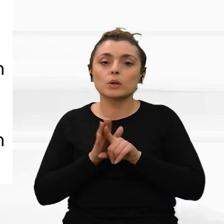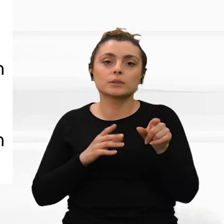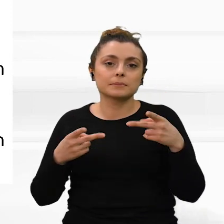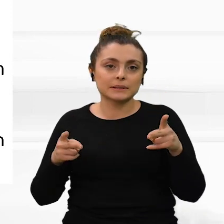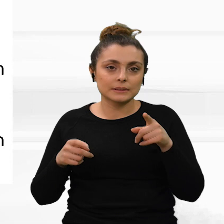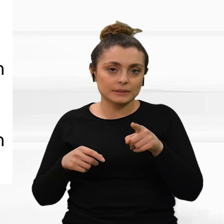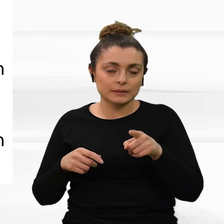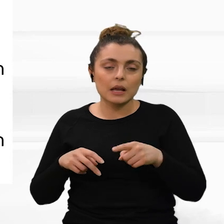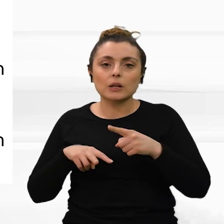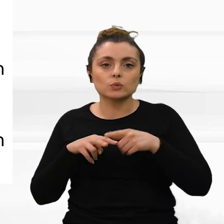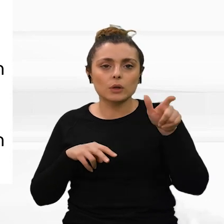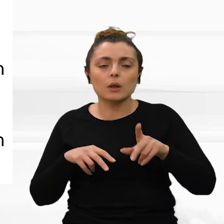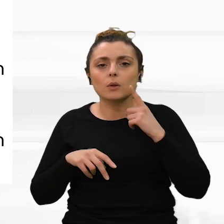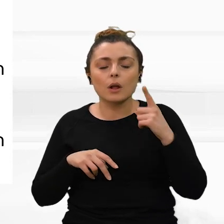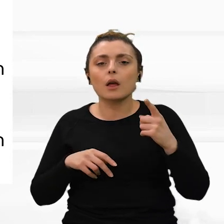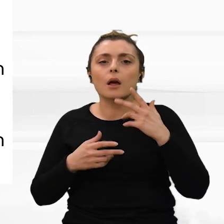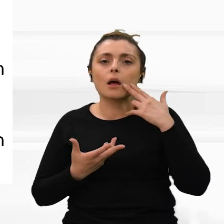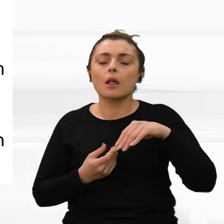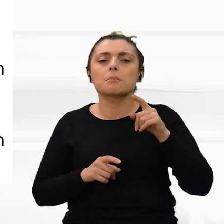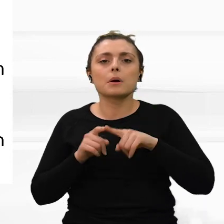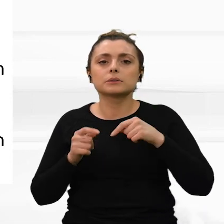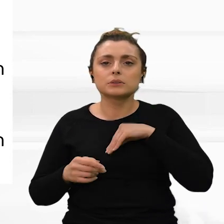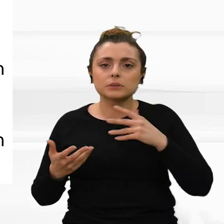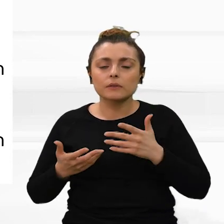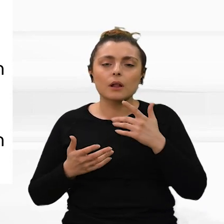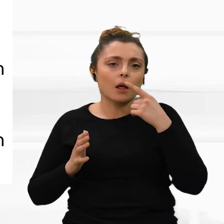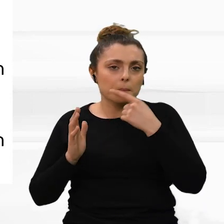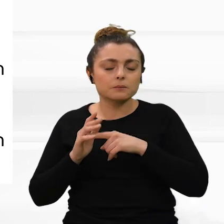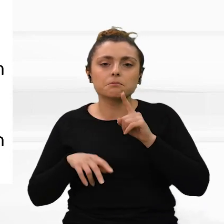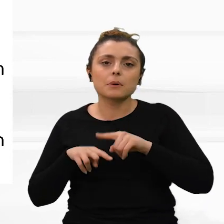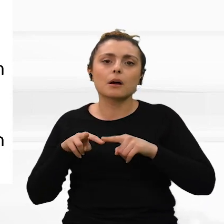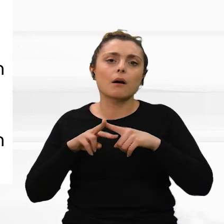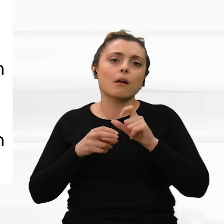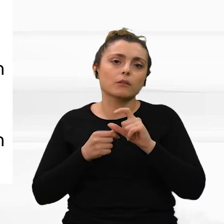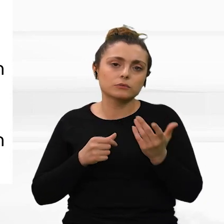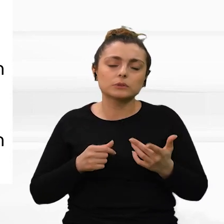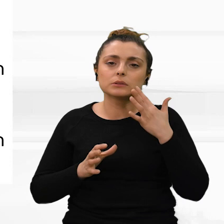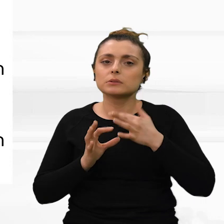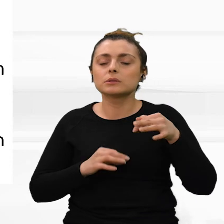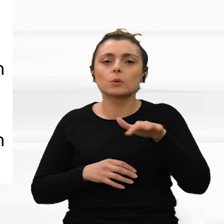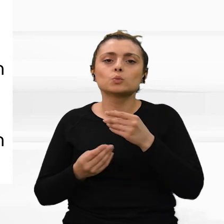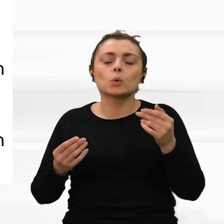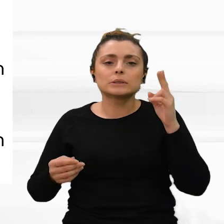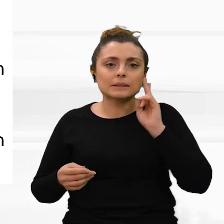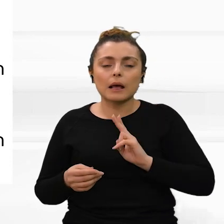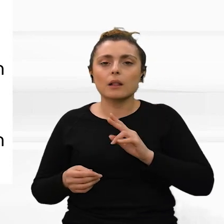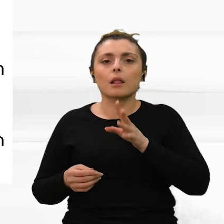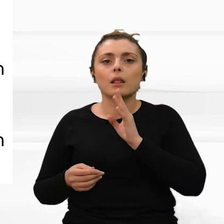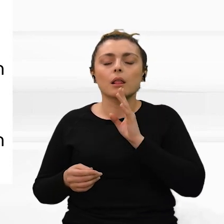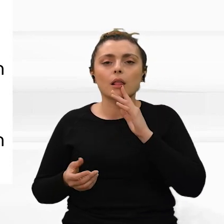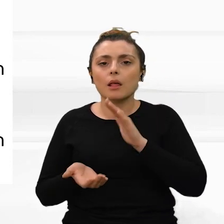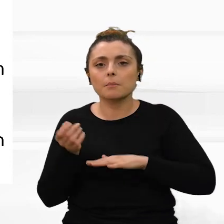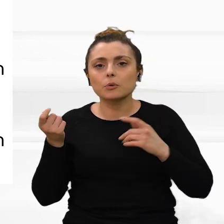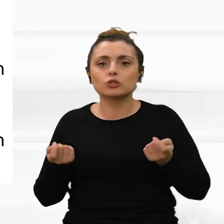hangisine ulaşılabilir aristoteles'e göre ahlak da bazı davranışlar amaç bazıları araçtır Örneğin insanların çoğu zenginliği